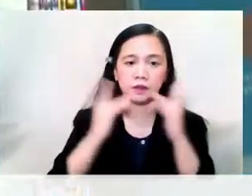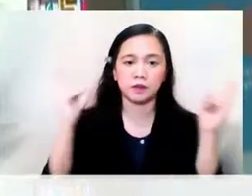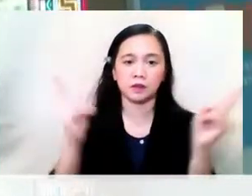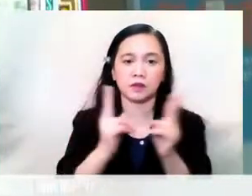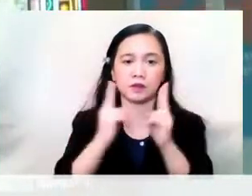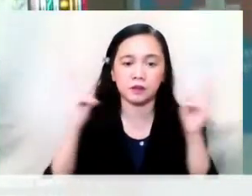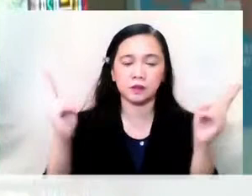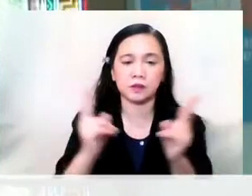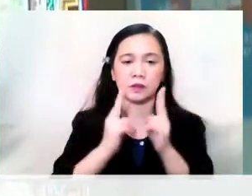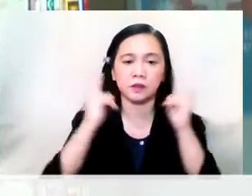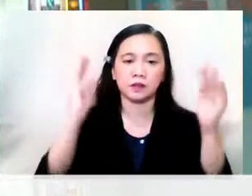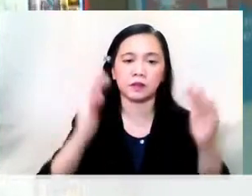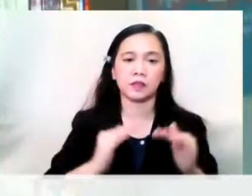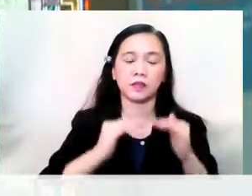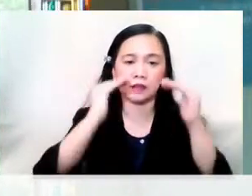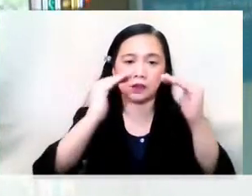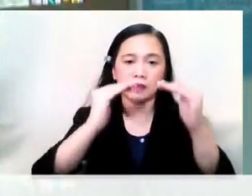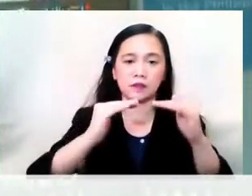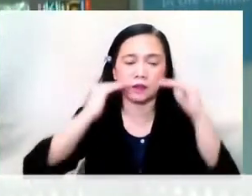sana osanna sa